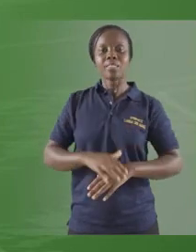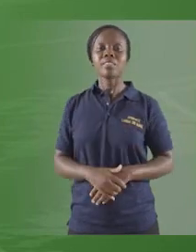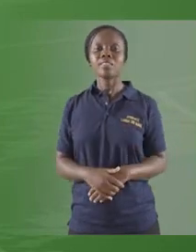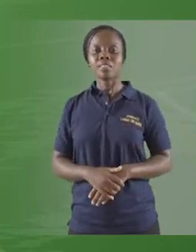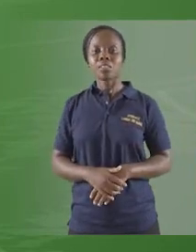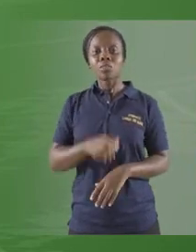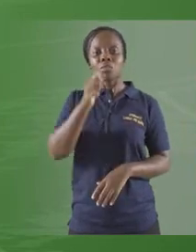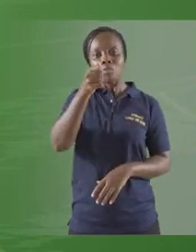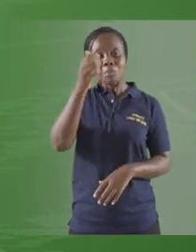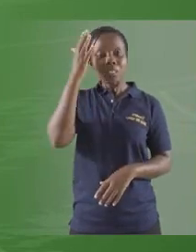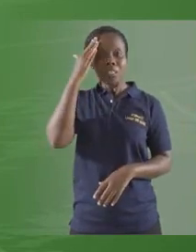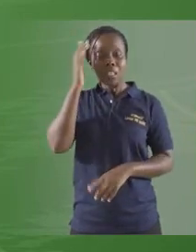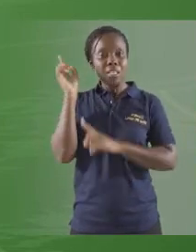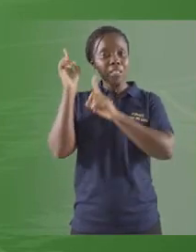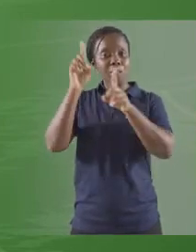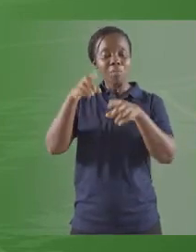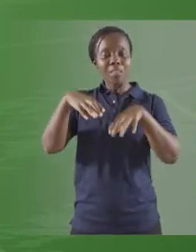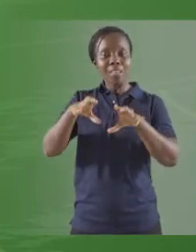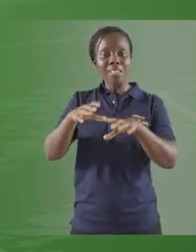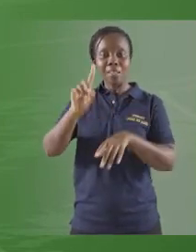classe de la première,